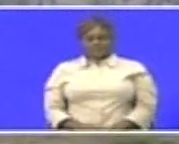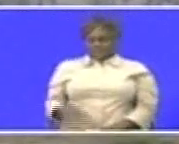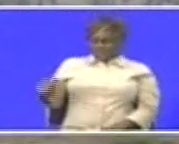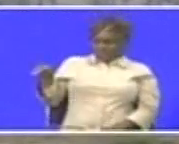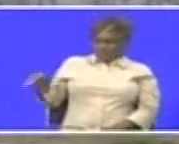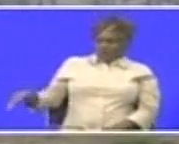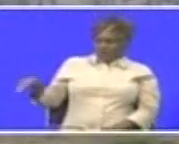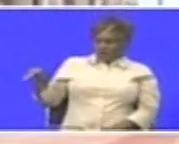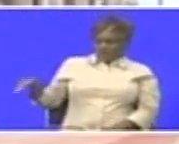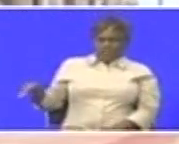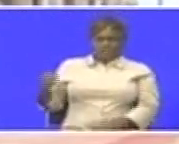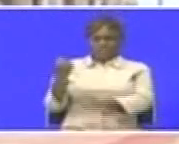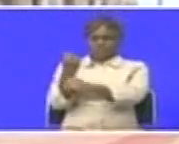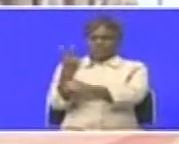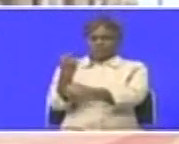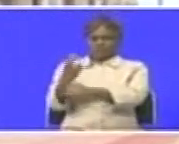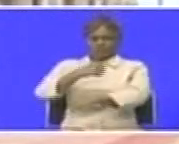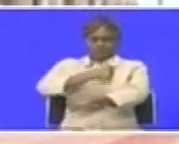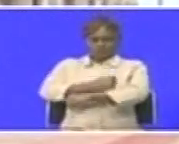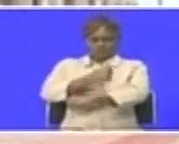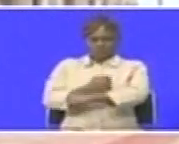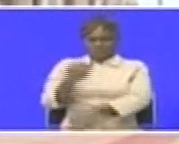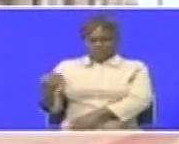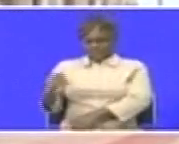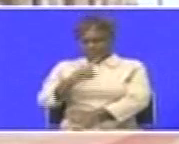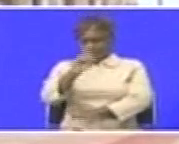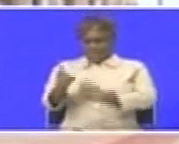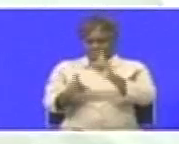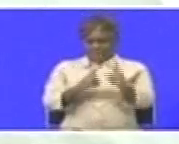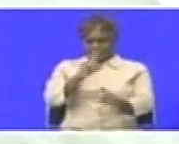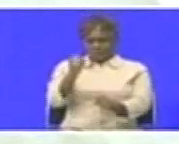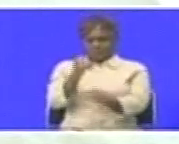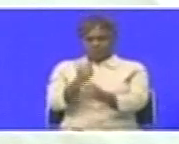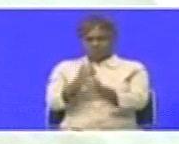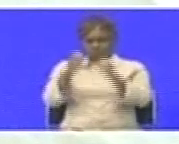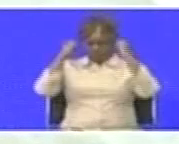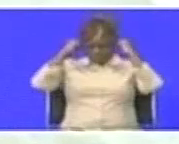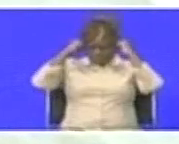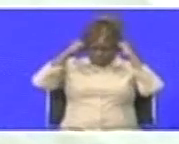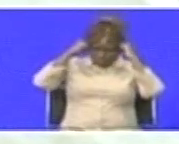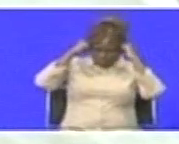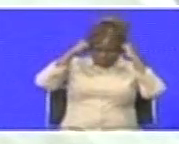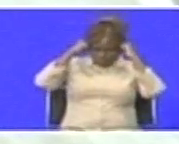Asubuhi katika shule ya msingi ya Rima Ra Pera na wanafunzi wanafanya mtihani wa kusoma.